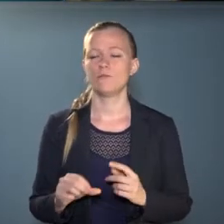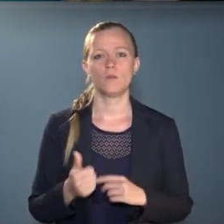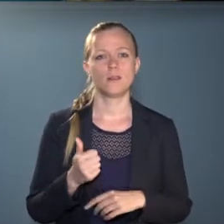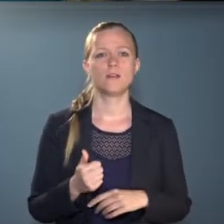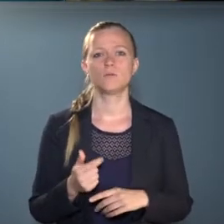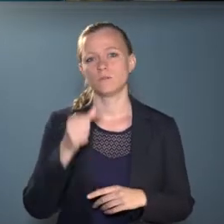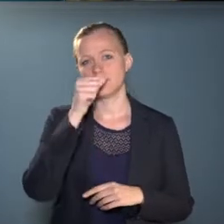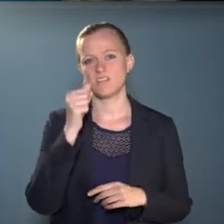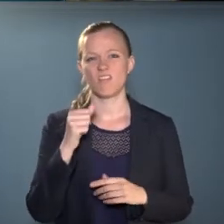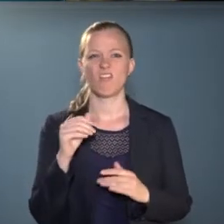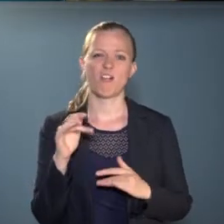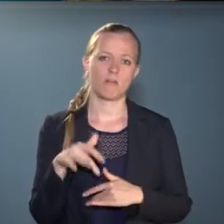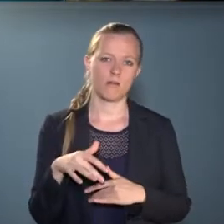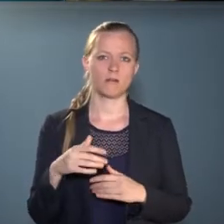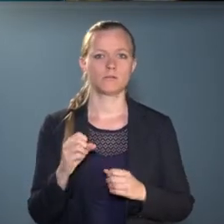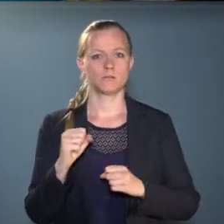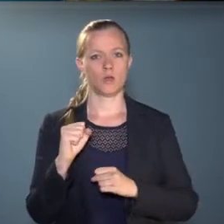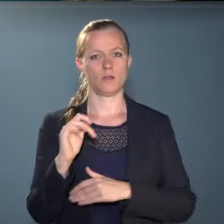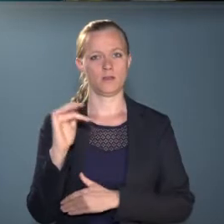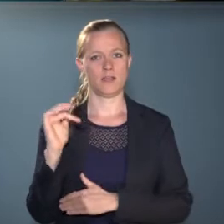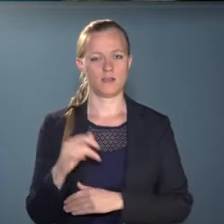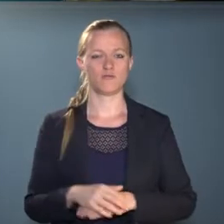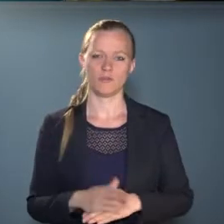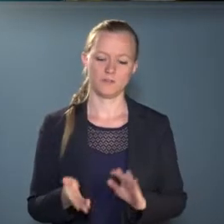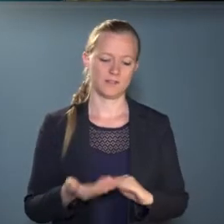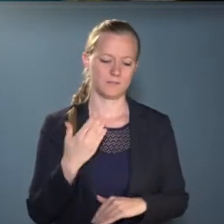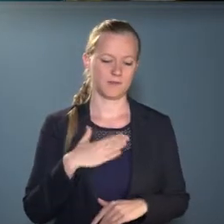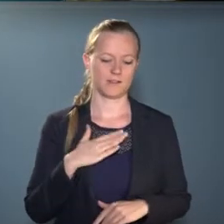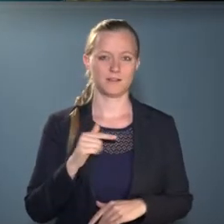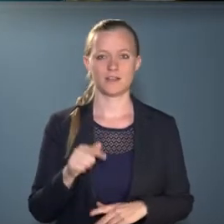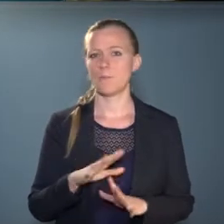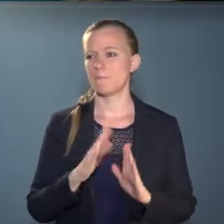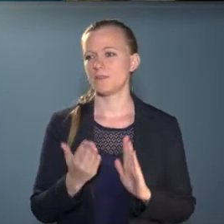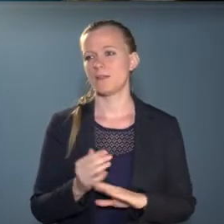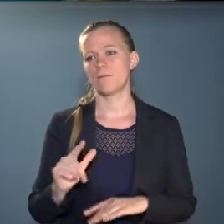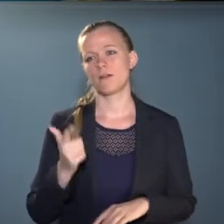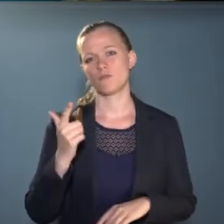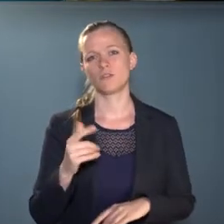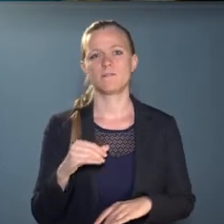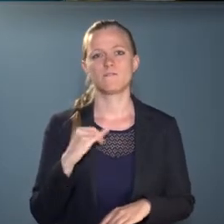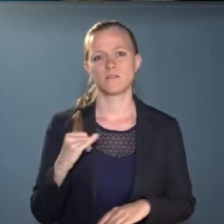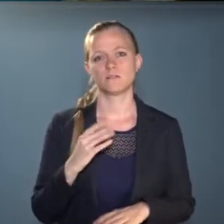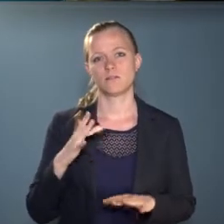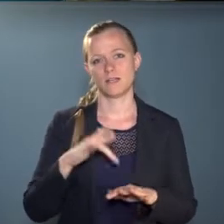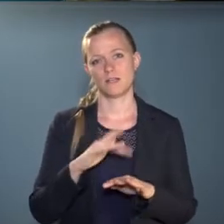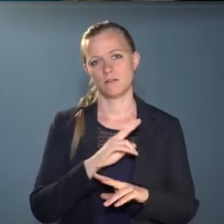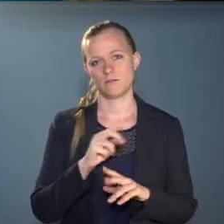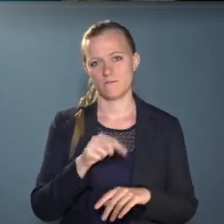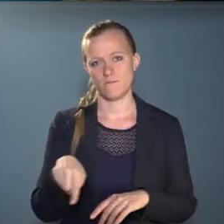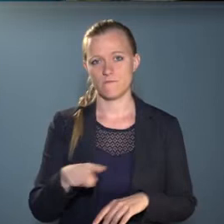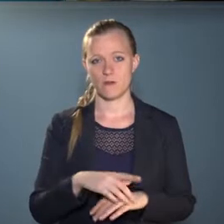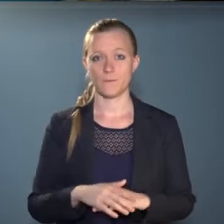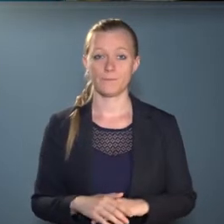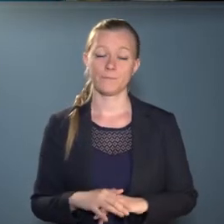úgynevezett hanyagtartás, amit kiemelnék, ami szinte minden második fiatalt érint,